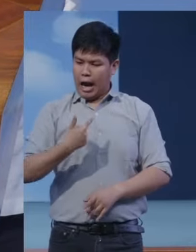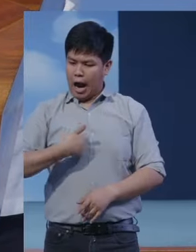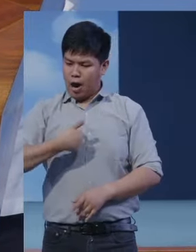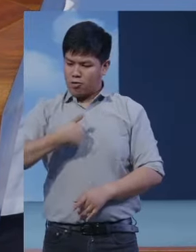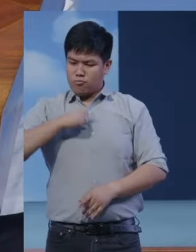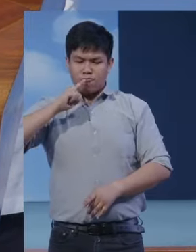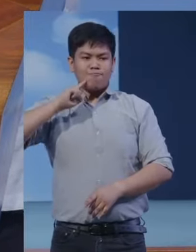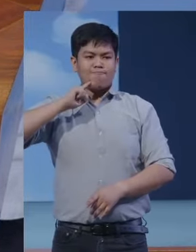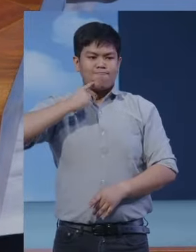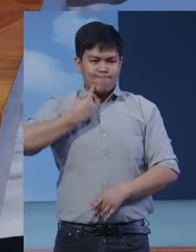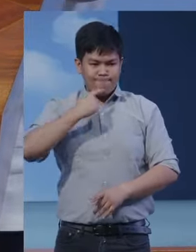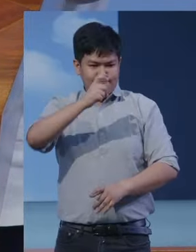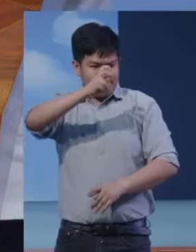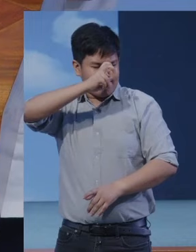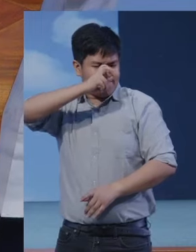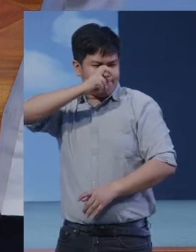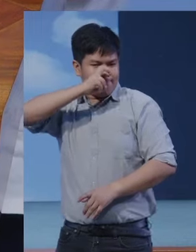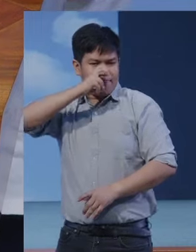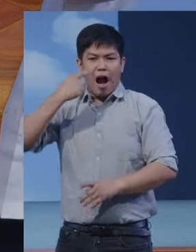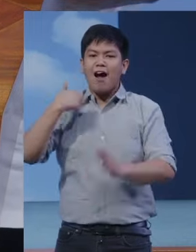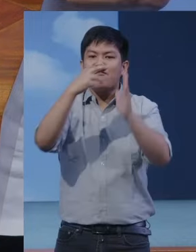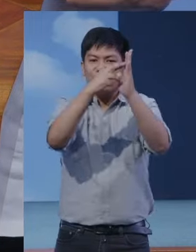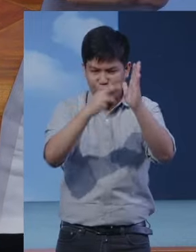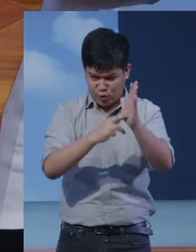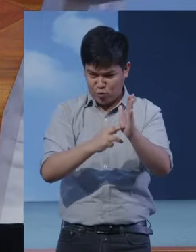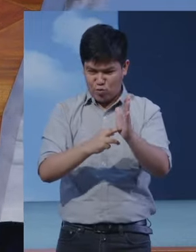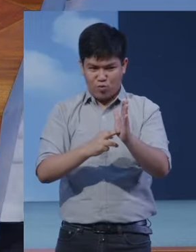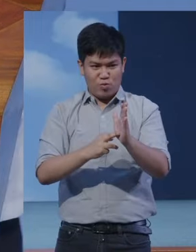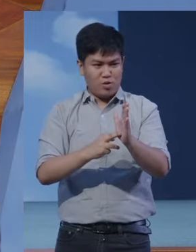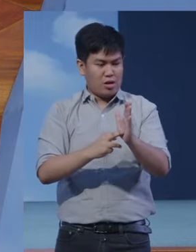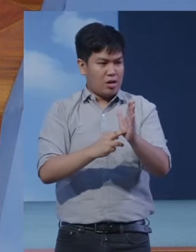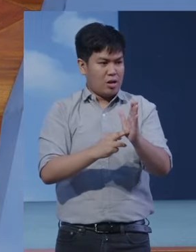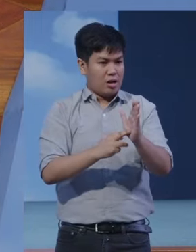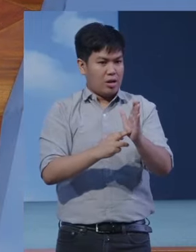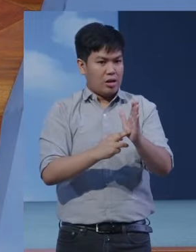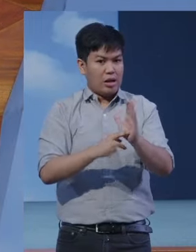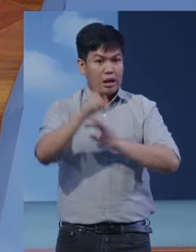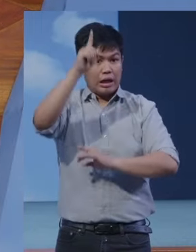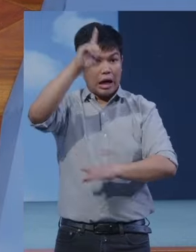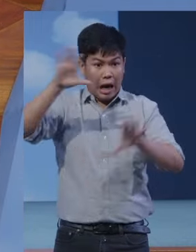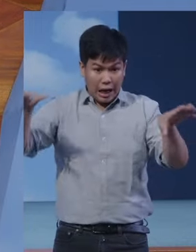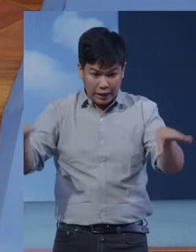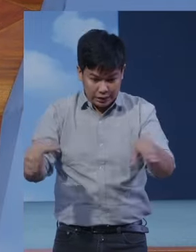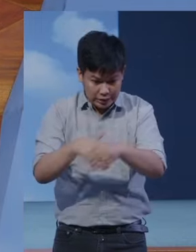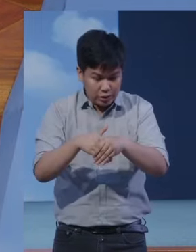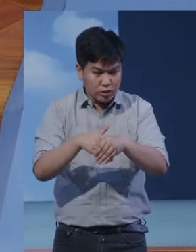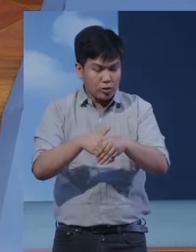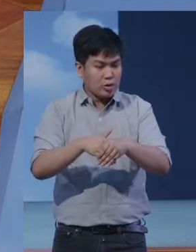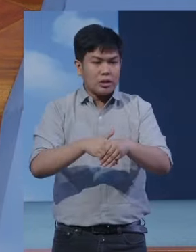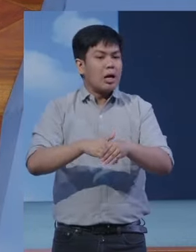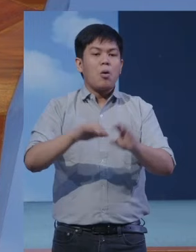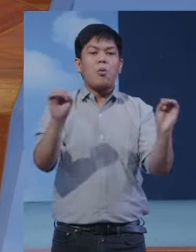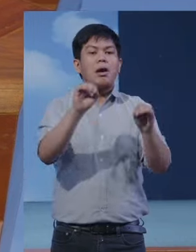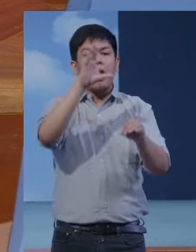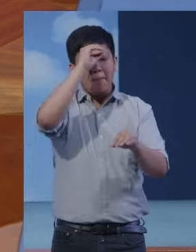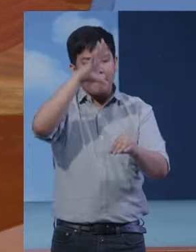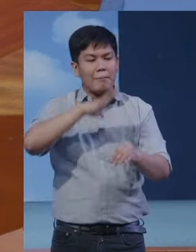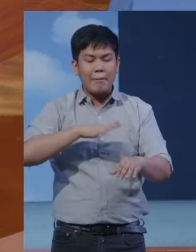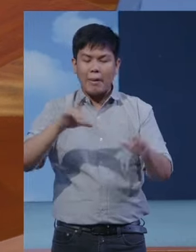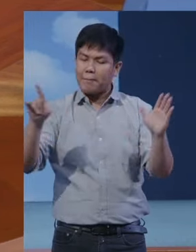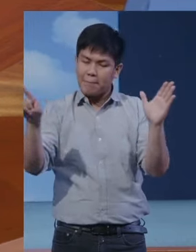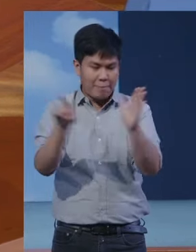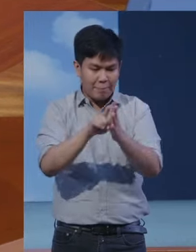niya ito Ganon din ang force what therefore God has joined together let not man separate They said to